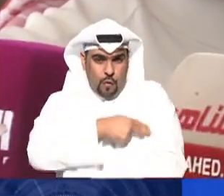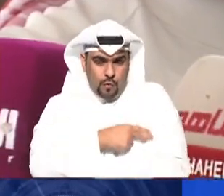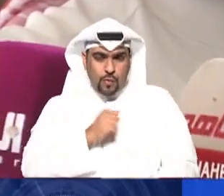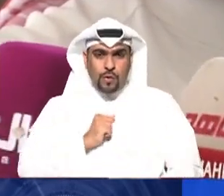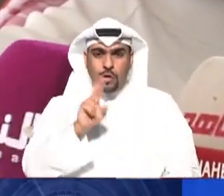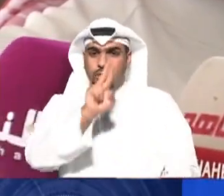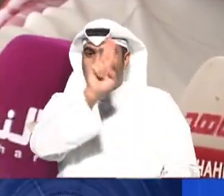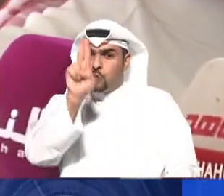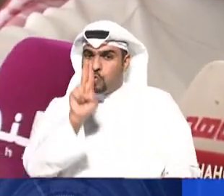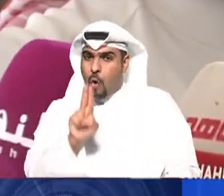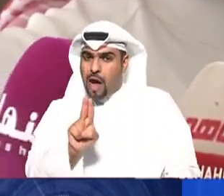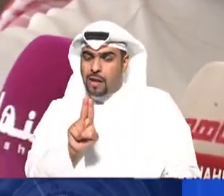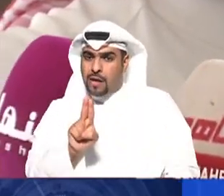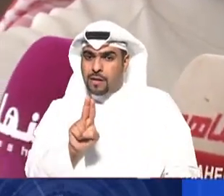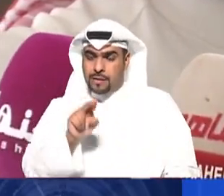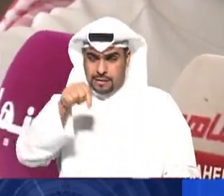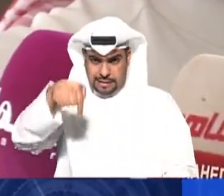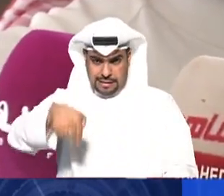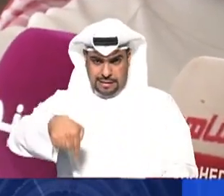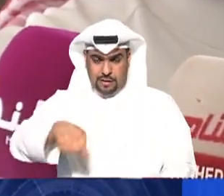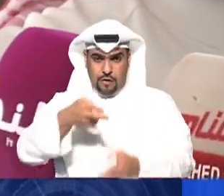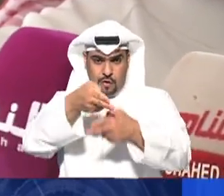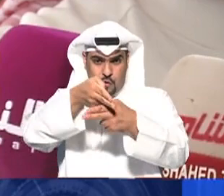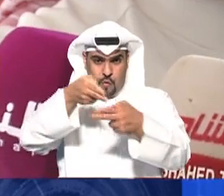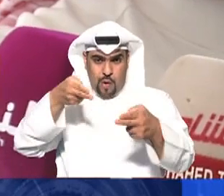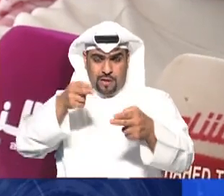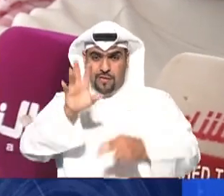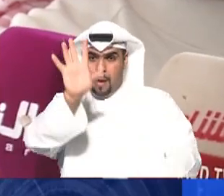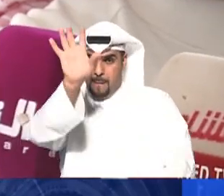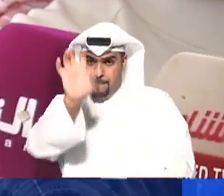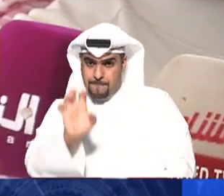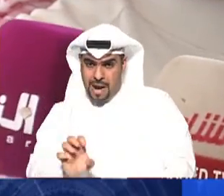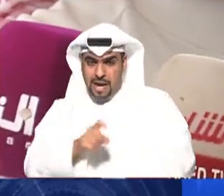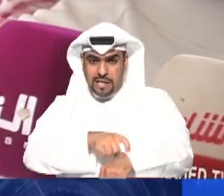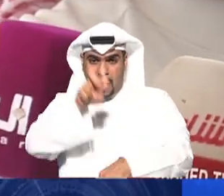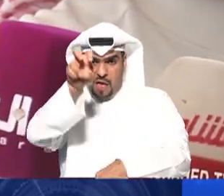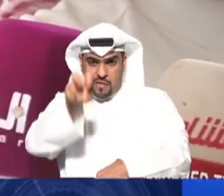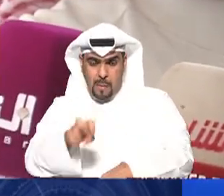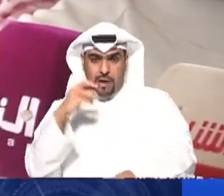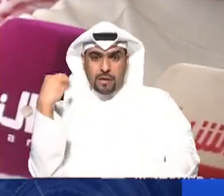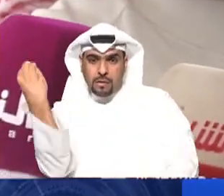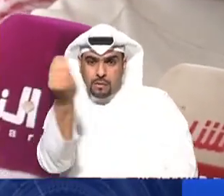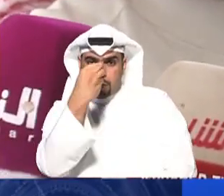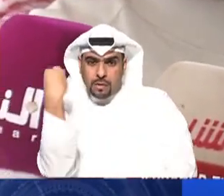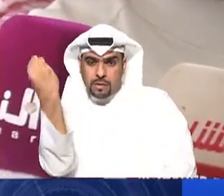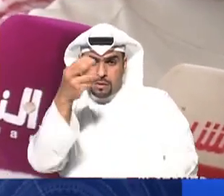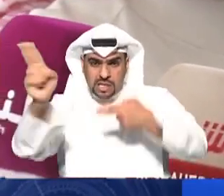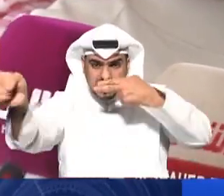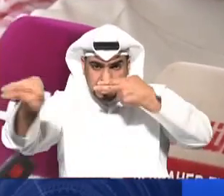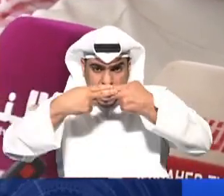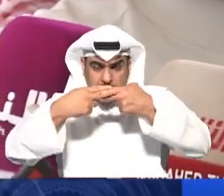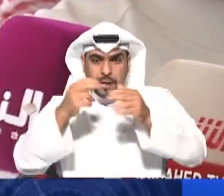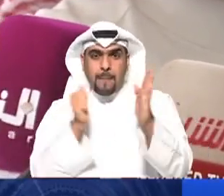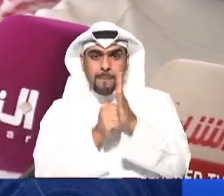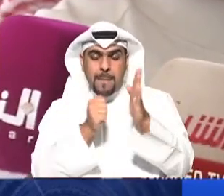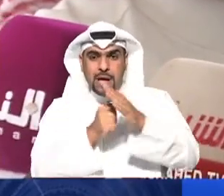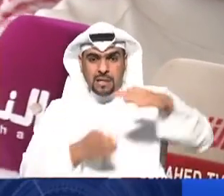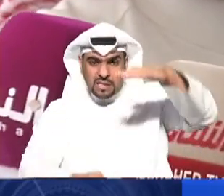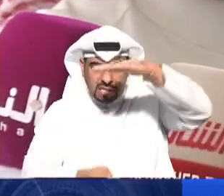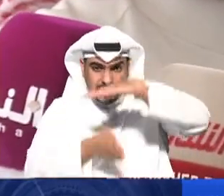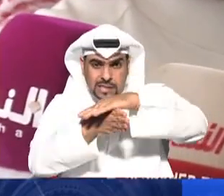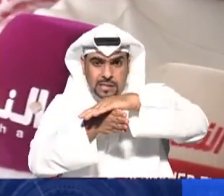حظر تجول، وإجابة معالي نائب رئيس مجلس الوزراء وزير الدفاع أن كل